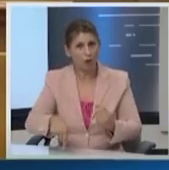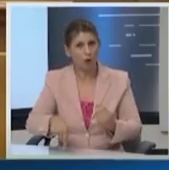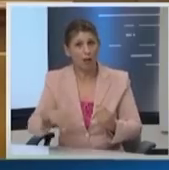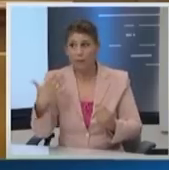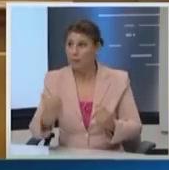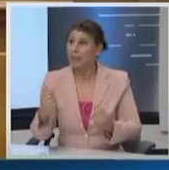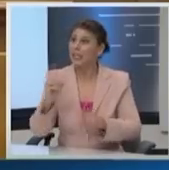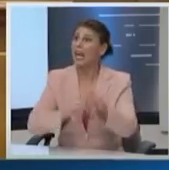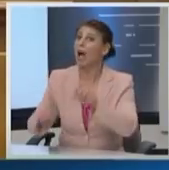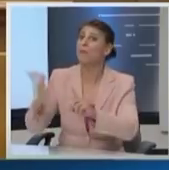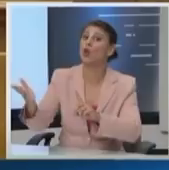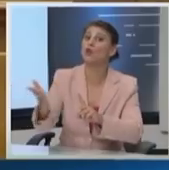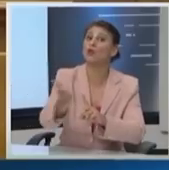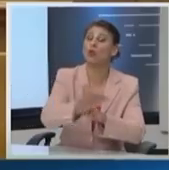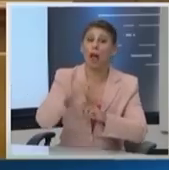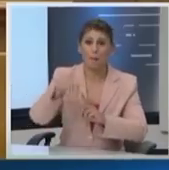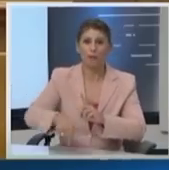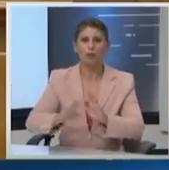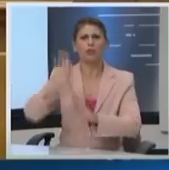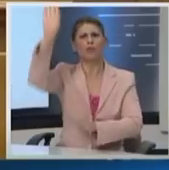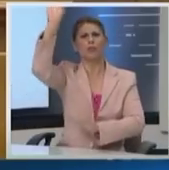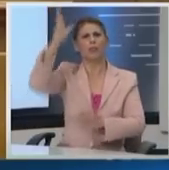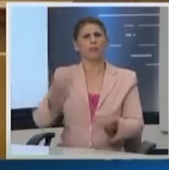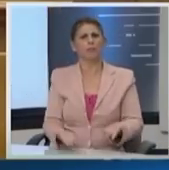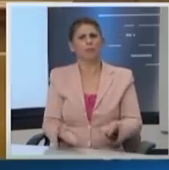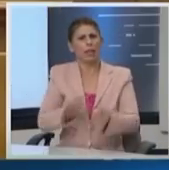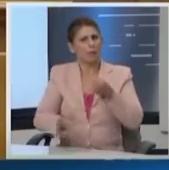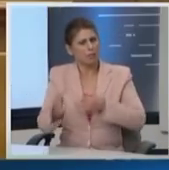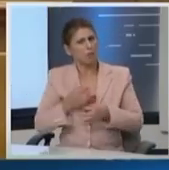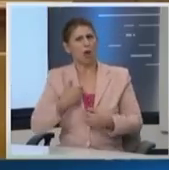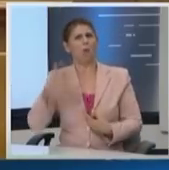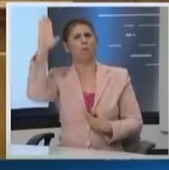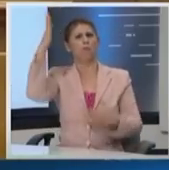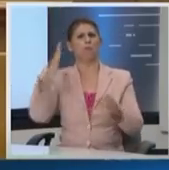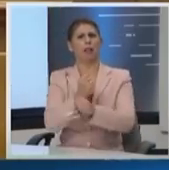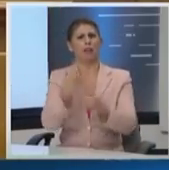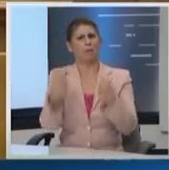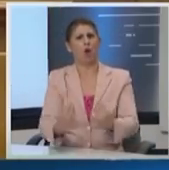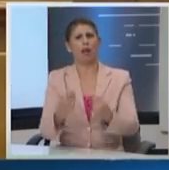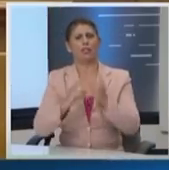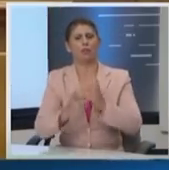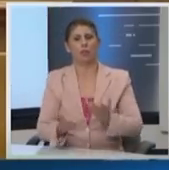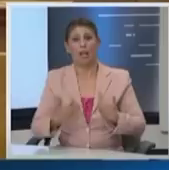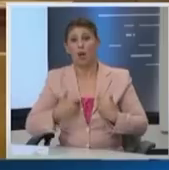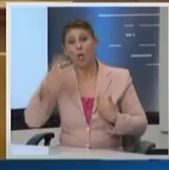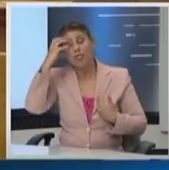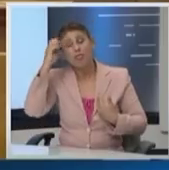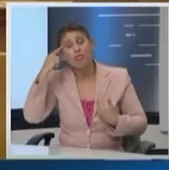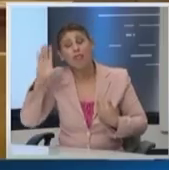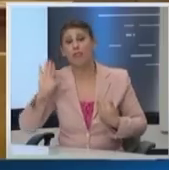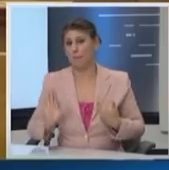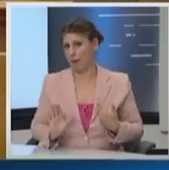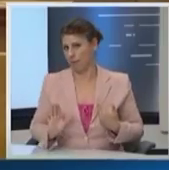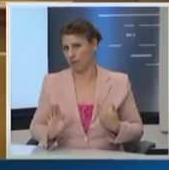Αν υπάρχει κανείς που πέτυχε καλύτερα από αυτά τα πλεονάσματα, σηκώσει το χέρι του και να μας εξηγήσει. Και να πει, εγώ πέτυχα. Εγώ δεν θυμάμαι,